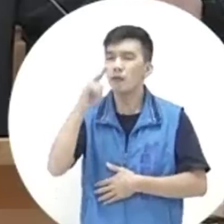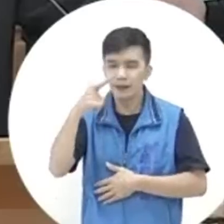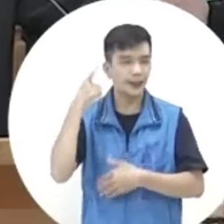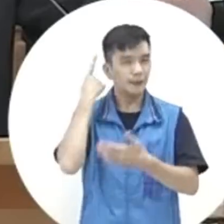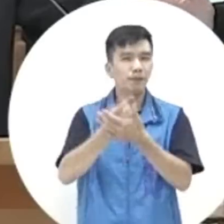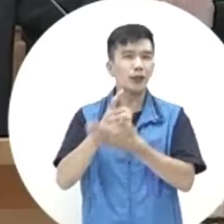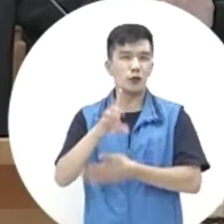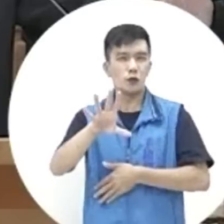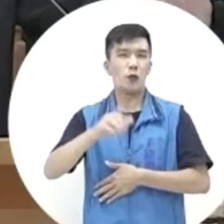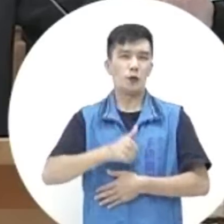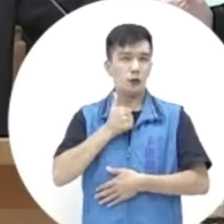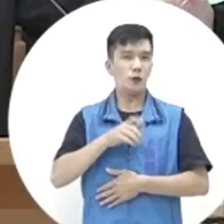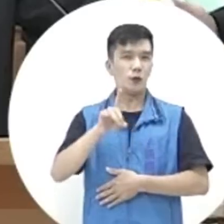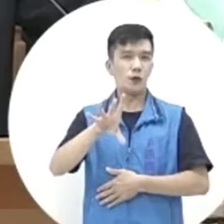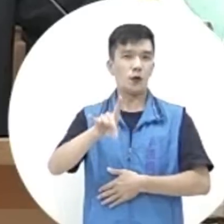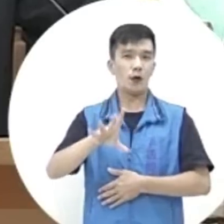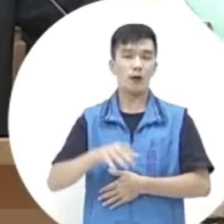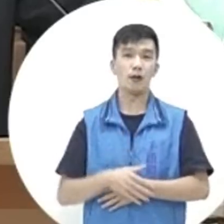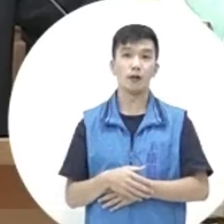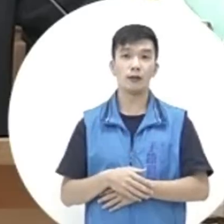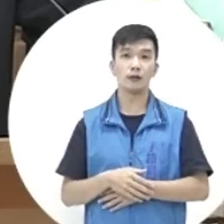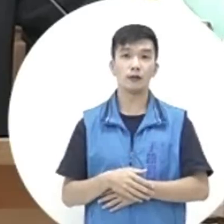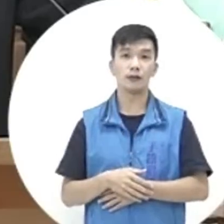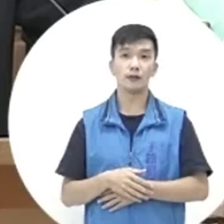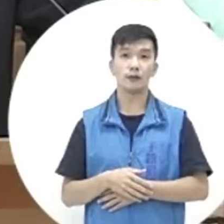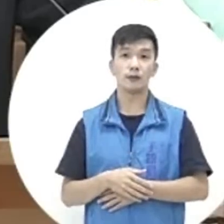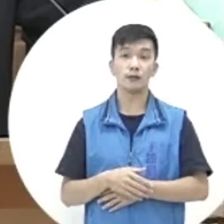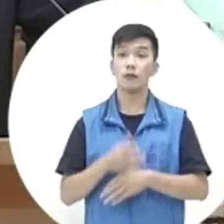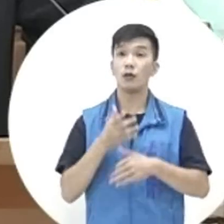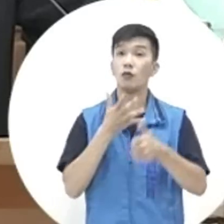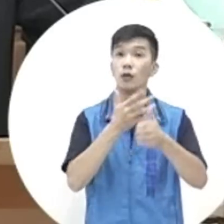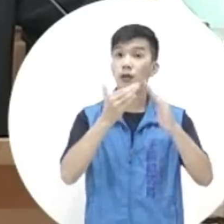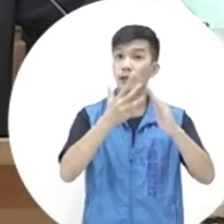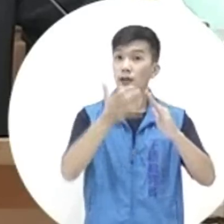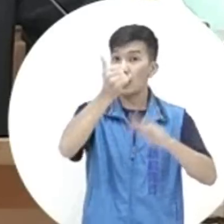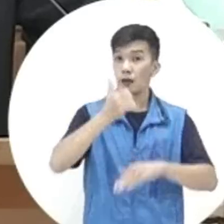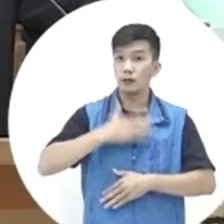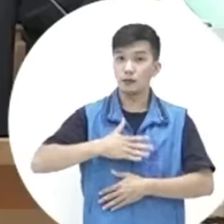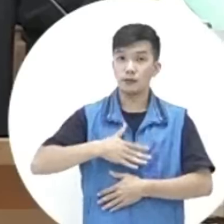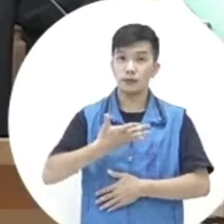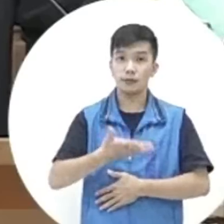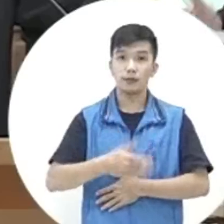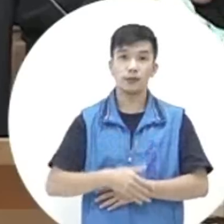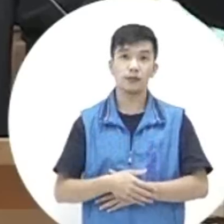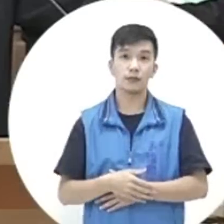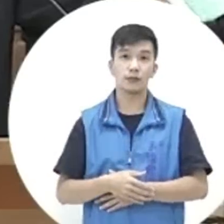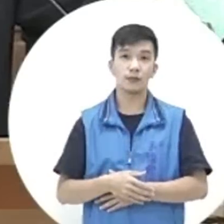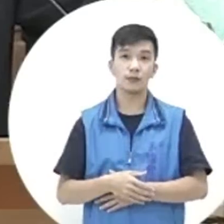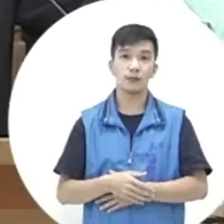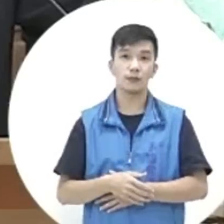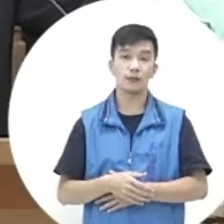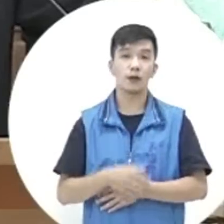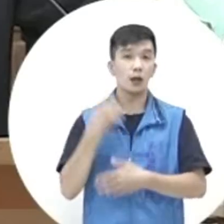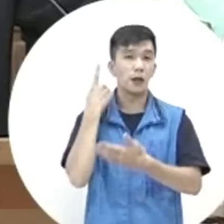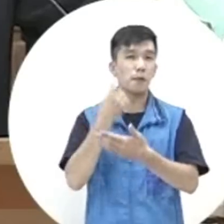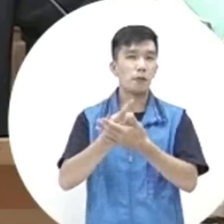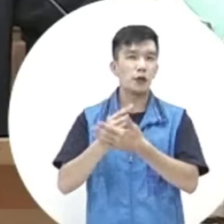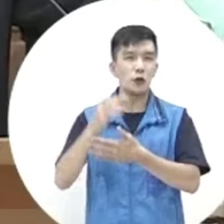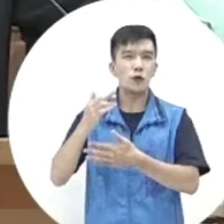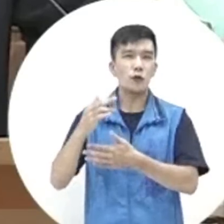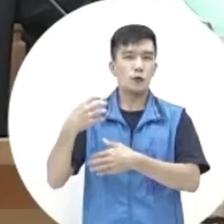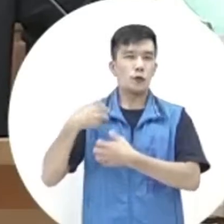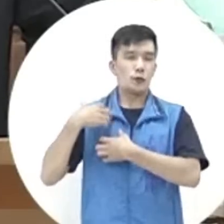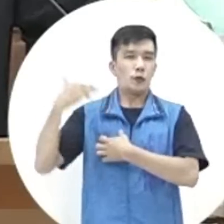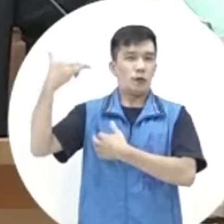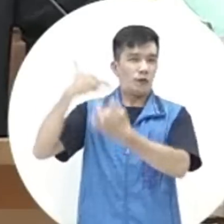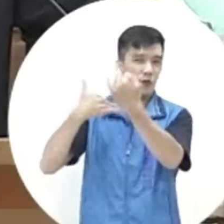军机老台嘛，对不对？市长，你知不知道这个事情？ 谢谢你， 每天都有军机老台。 谢谢你，只要